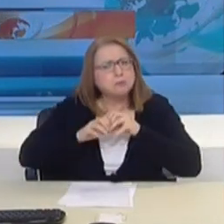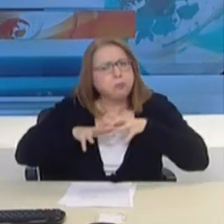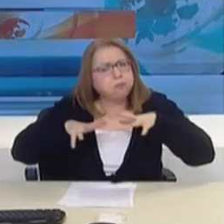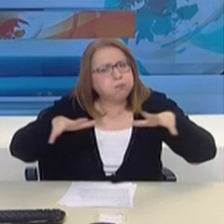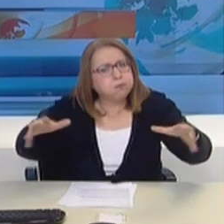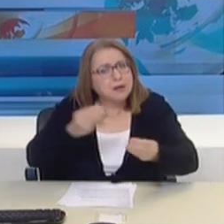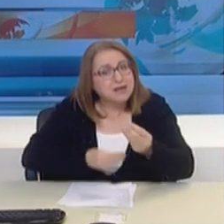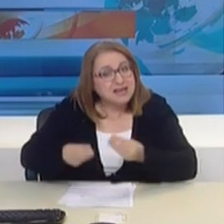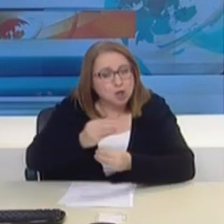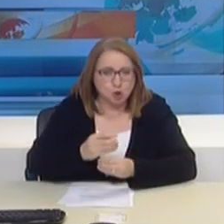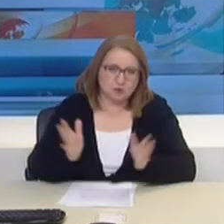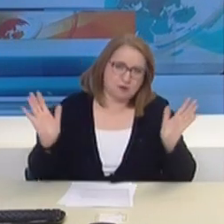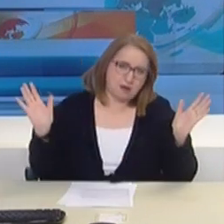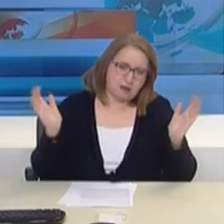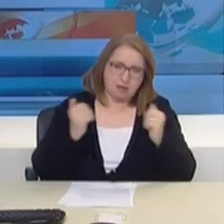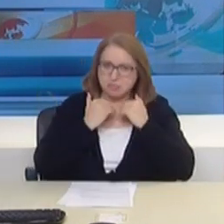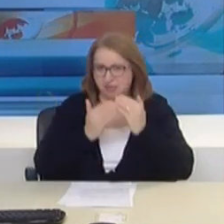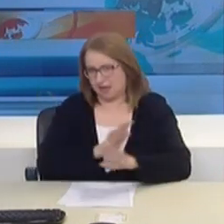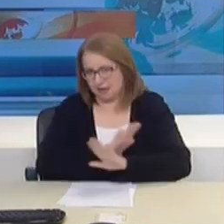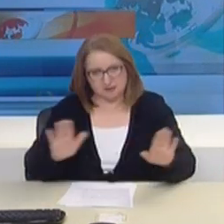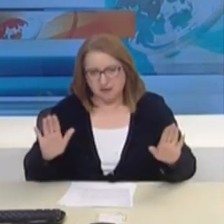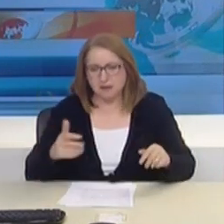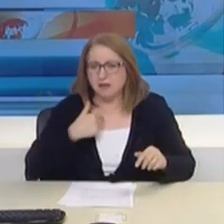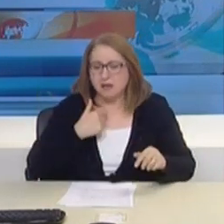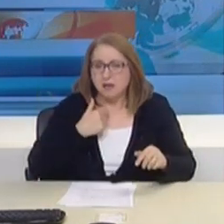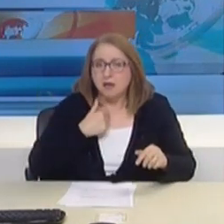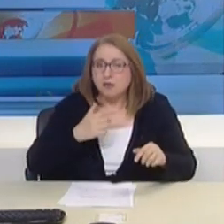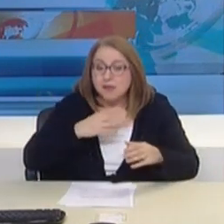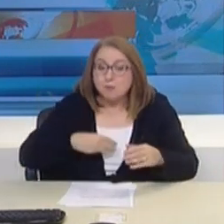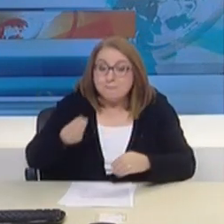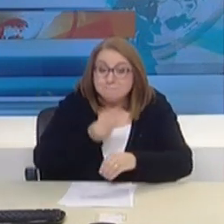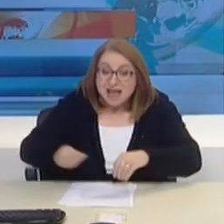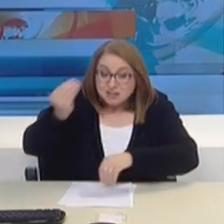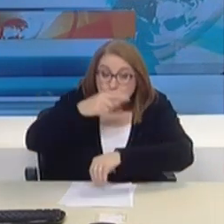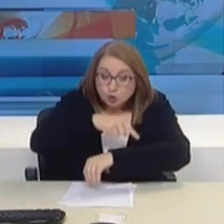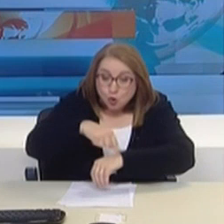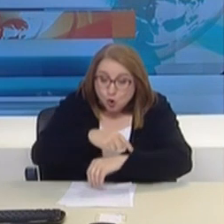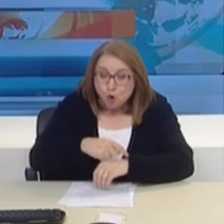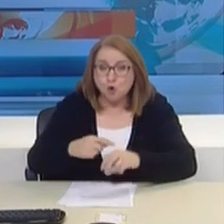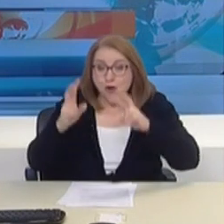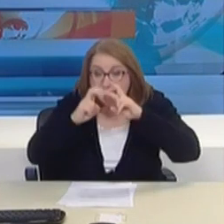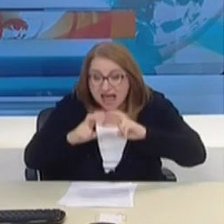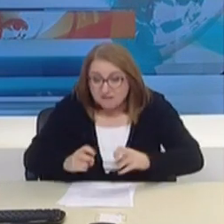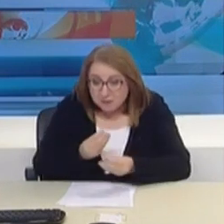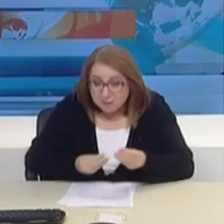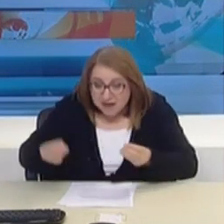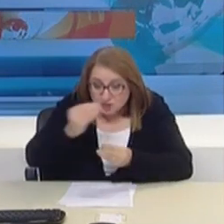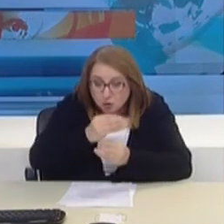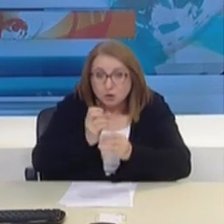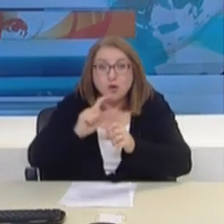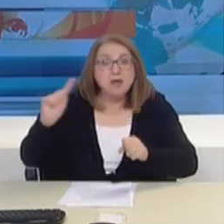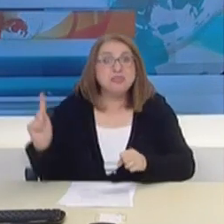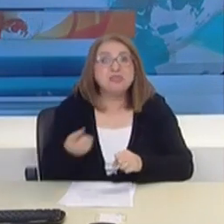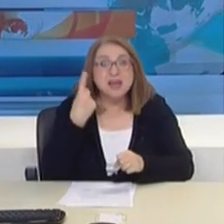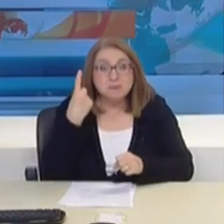Χρειαζόμαστε περισσότερο χρόνο και περισσότερα επιστημονικά δεδομένα, χρειαζόμαστε αποτελεσματικές θεραπείες και ένα εμβόλιο,